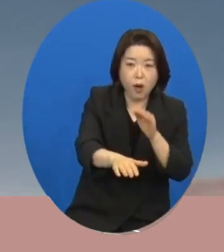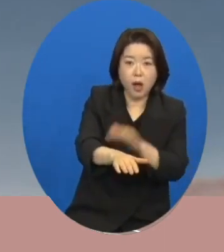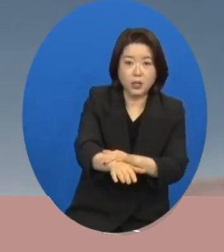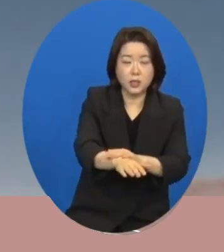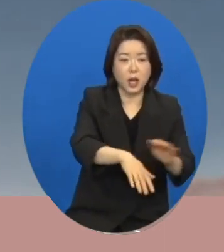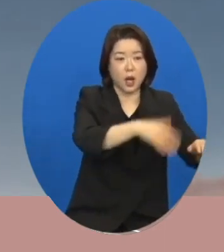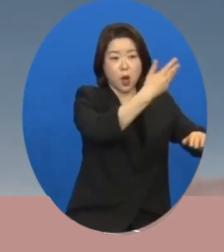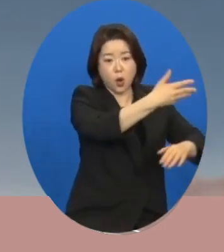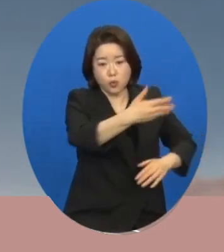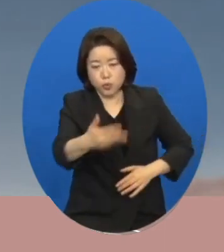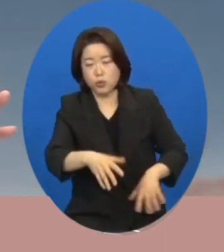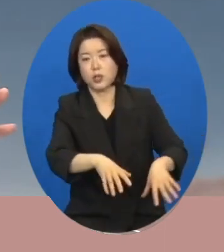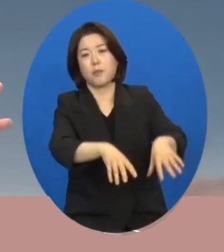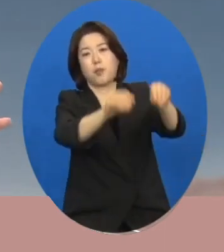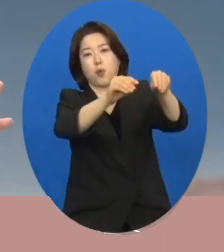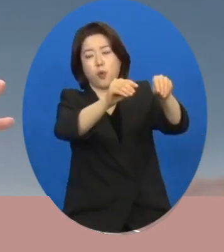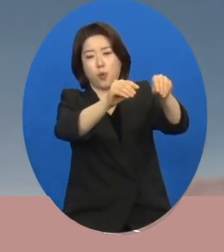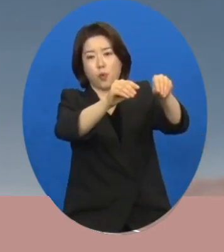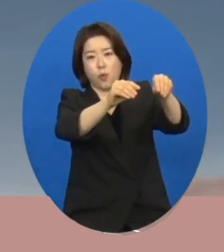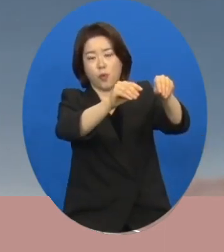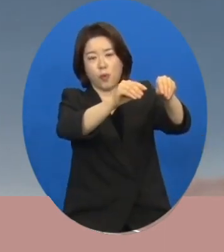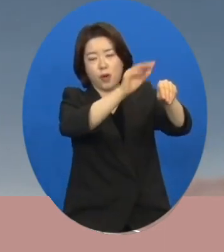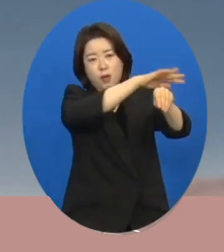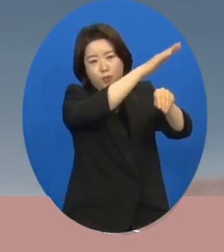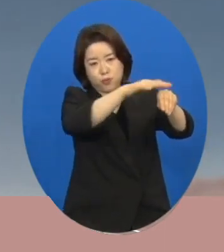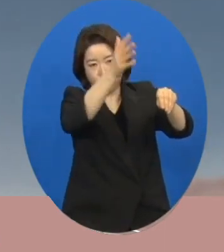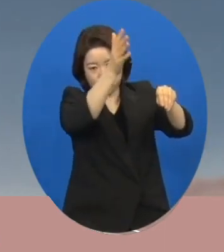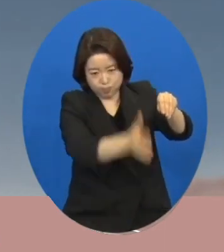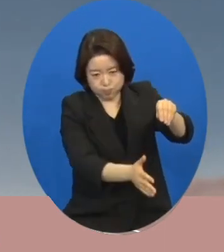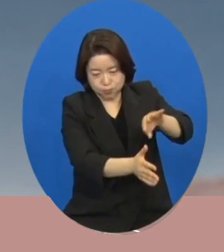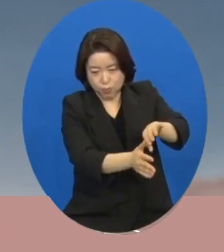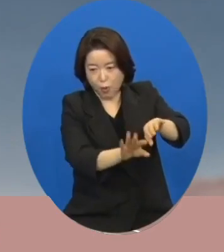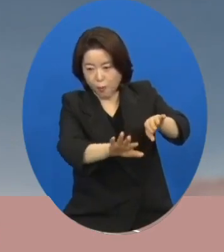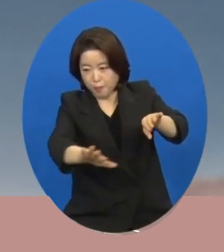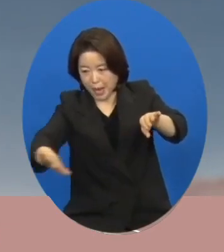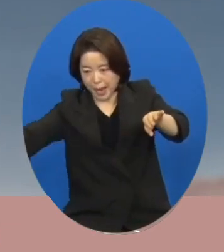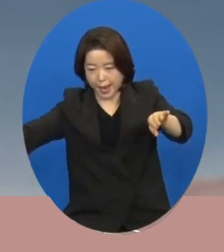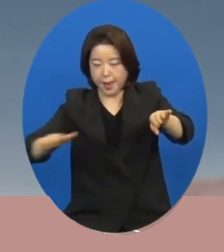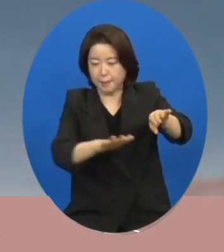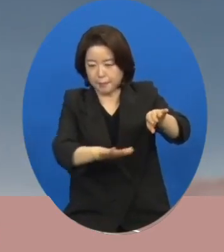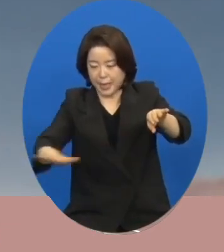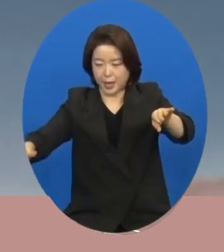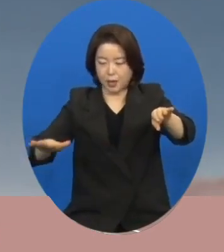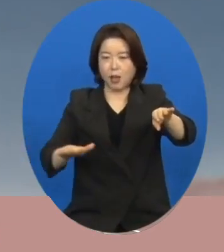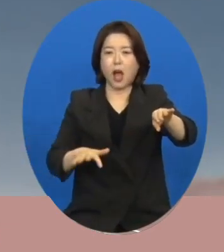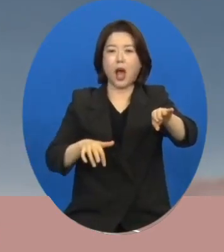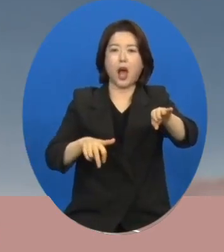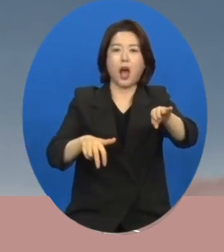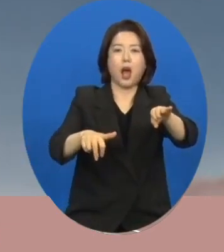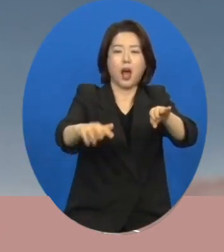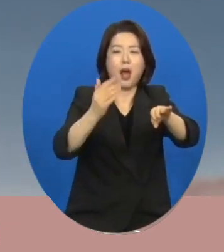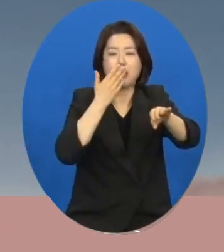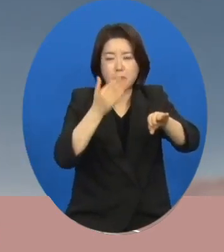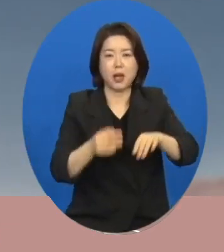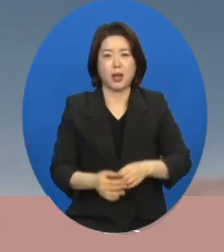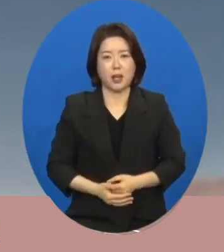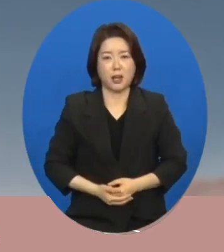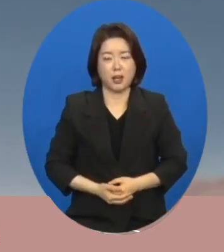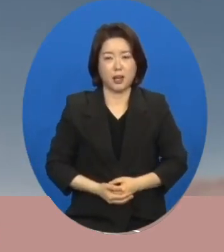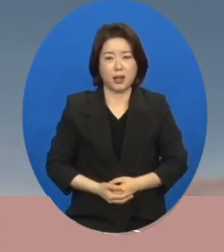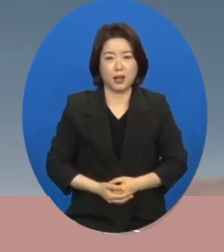무리 그치고 길이 열리게 되는 것입니다 여러분 이해해야만 움직이려는 자아가 우리 안에